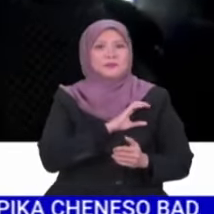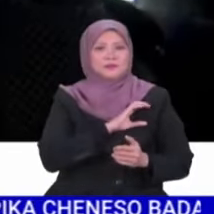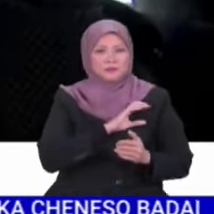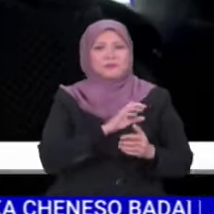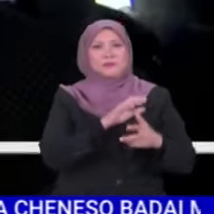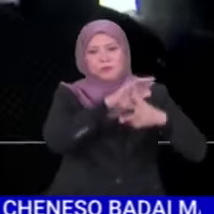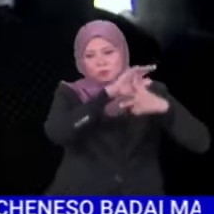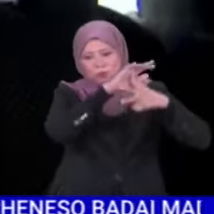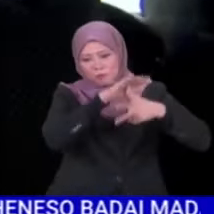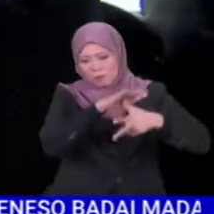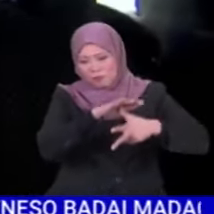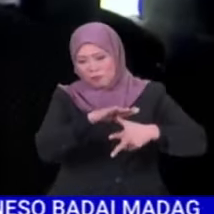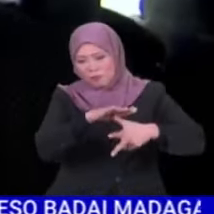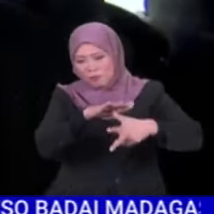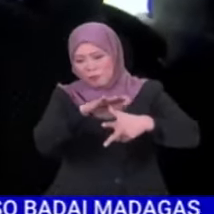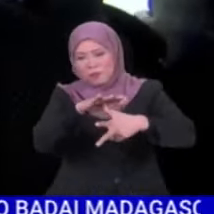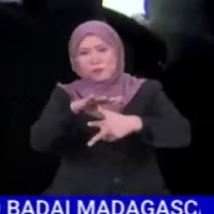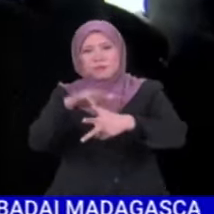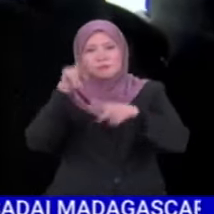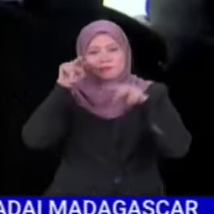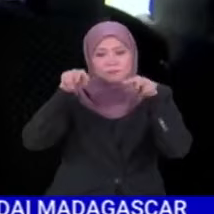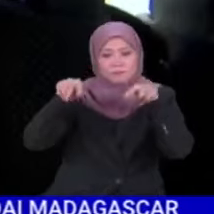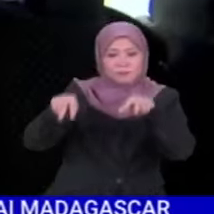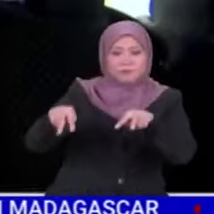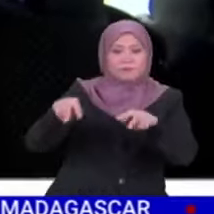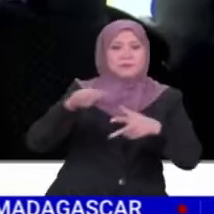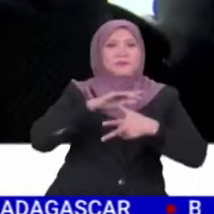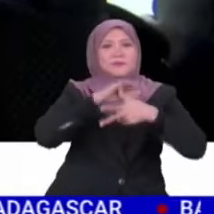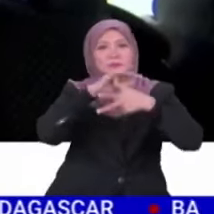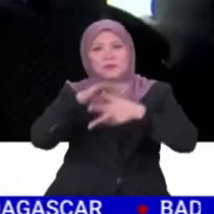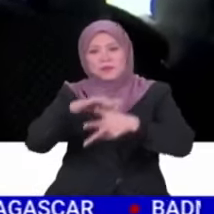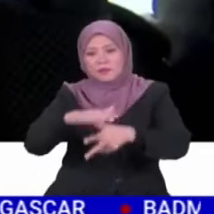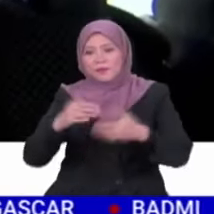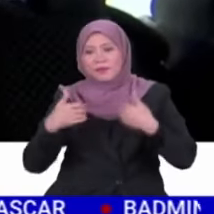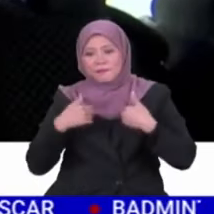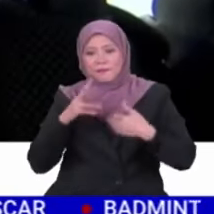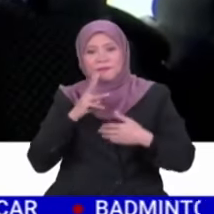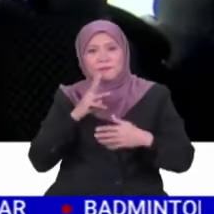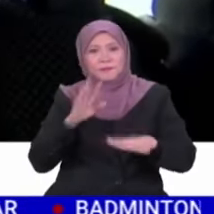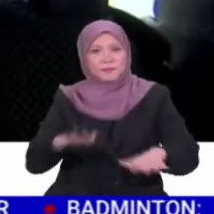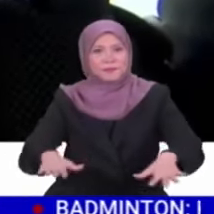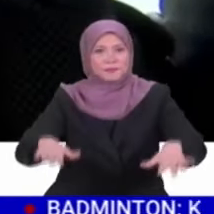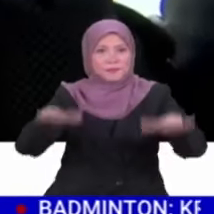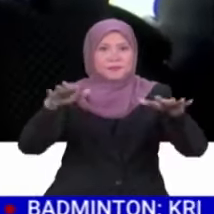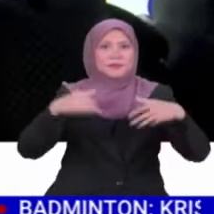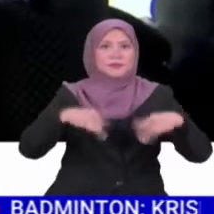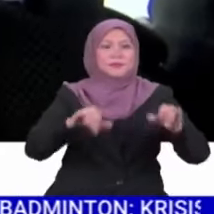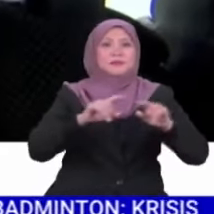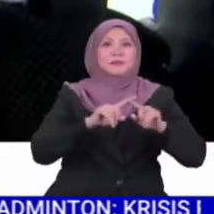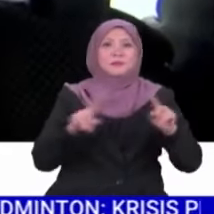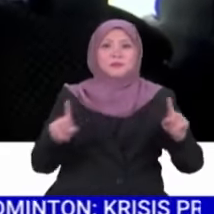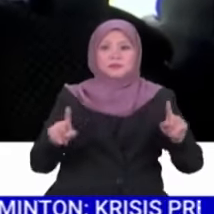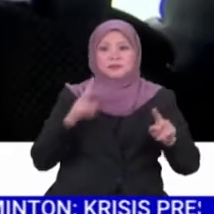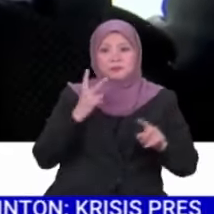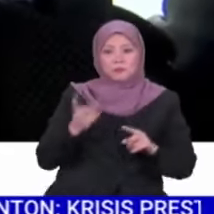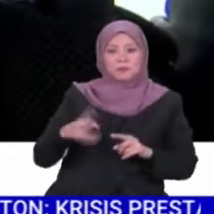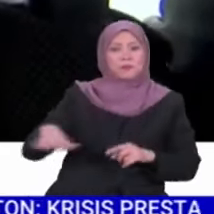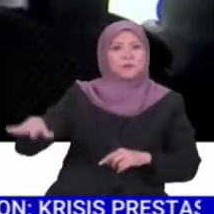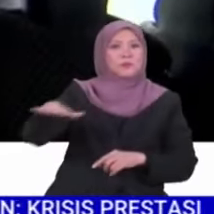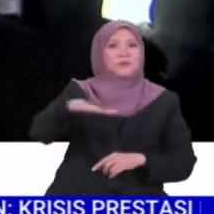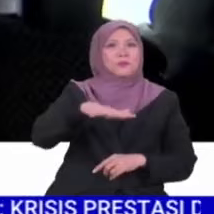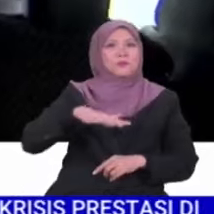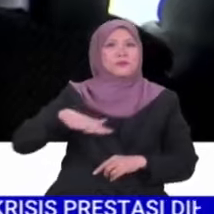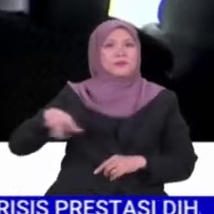melakukan pemantauan dari udara bagi melihat kawasan yang masih ditenggelami air banjir. Namun secara keseluruhannya